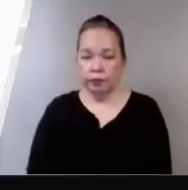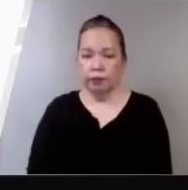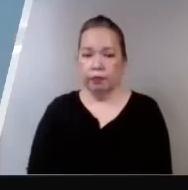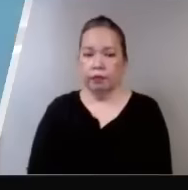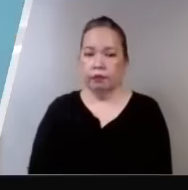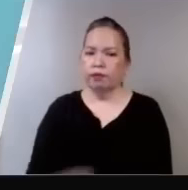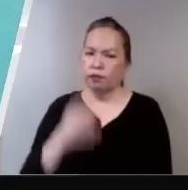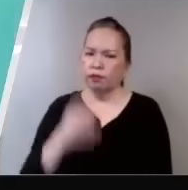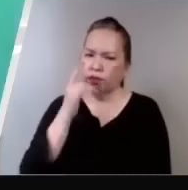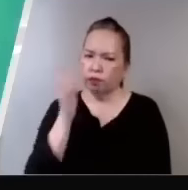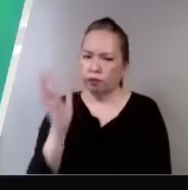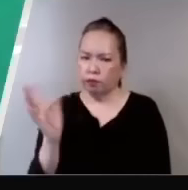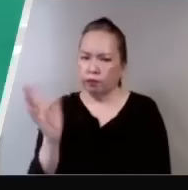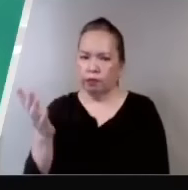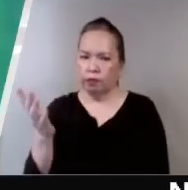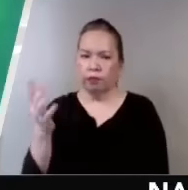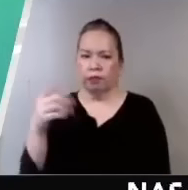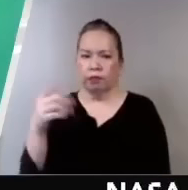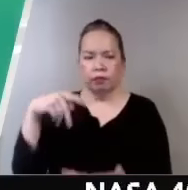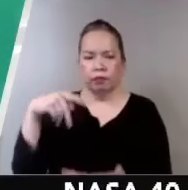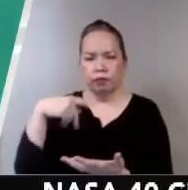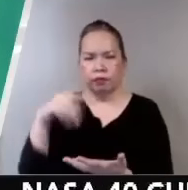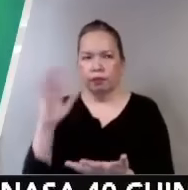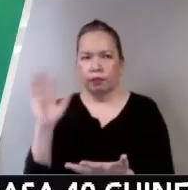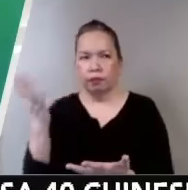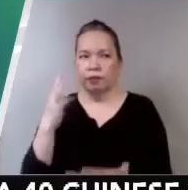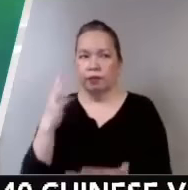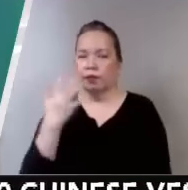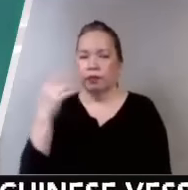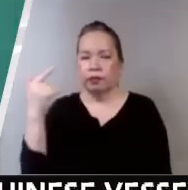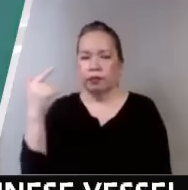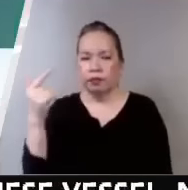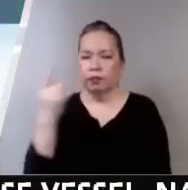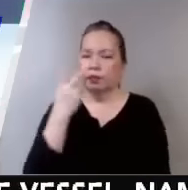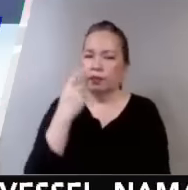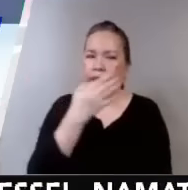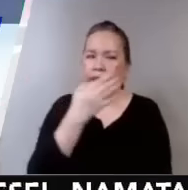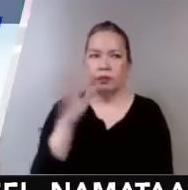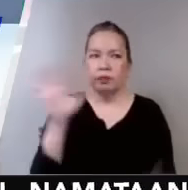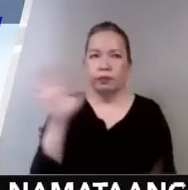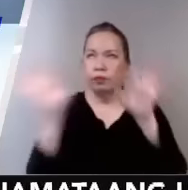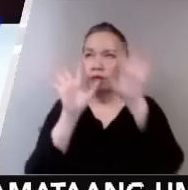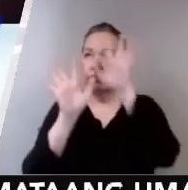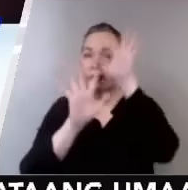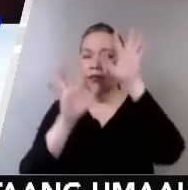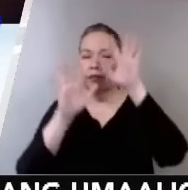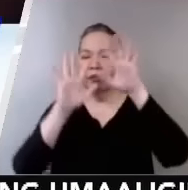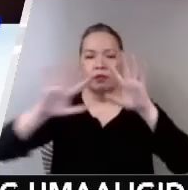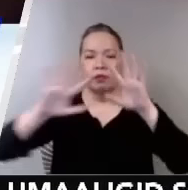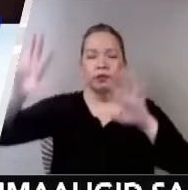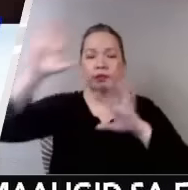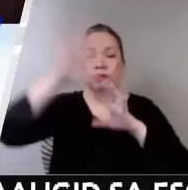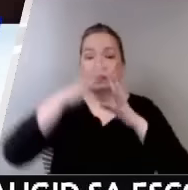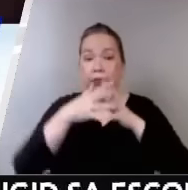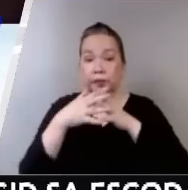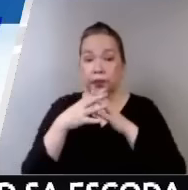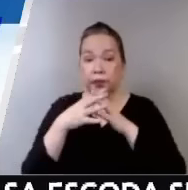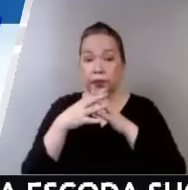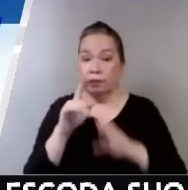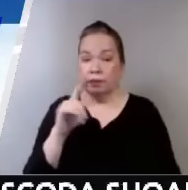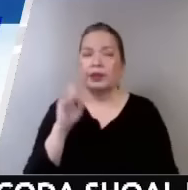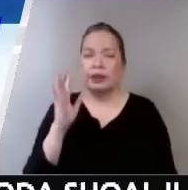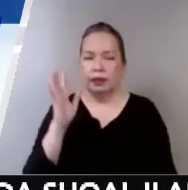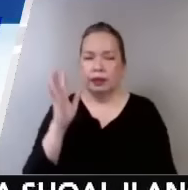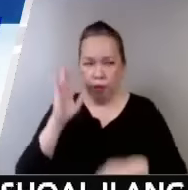nagsasayaw ang mga ilaw na green, pink at blue sa kalangitan sa Wisconsin sa Amerika. Yan ang makulay na Northern Lights